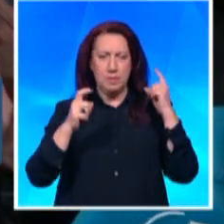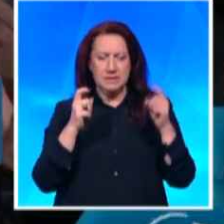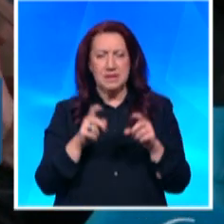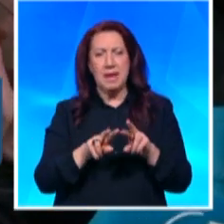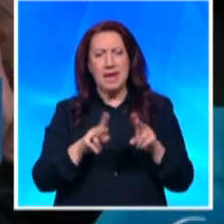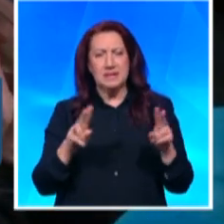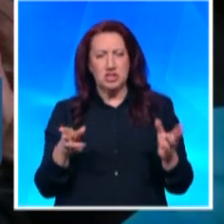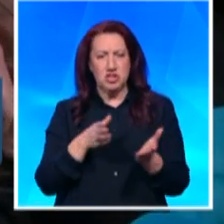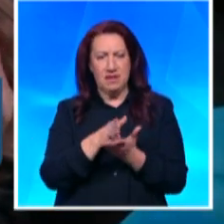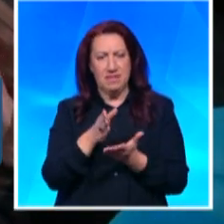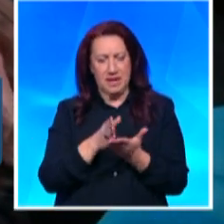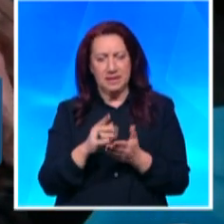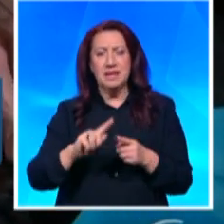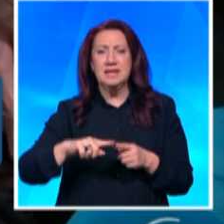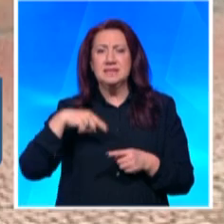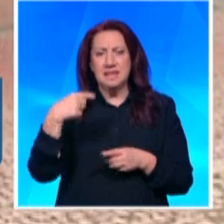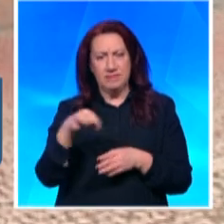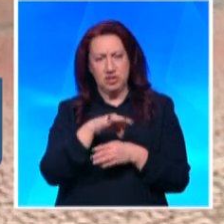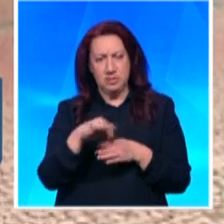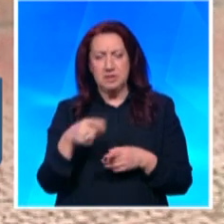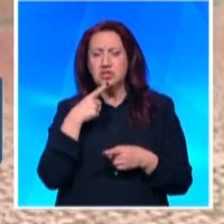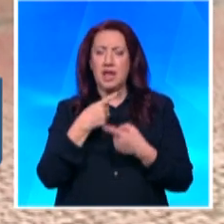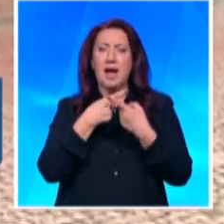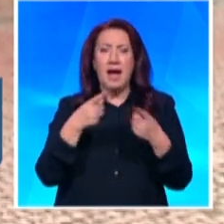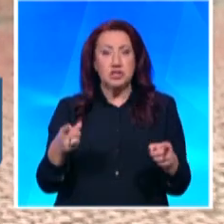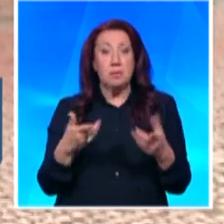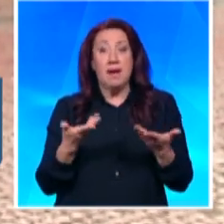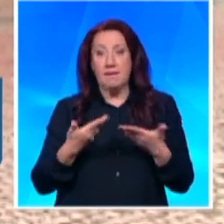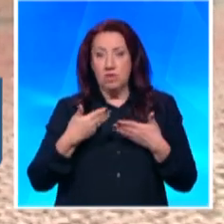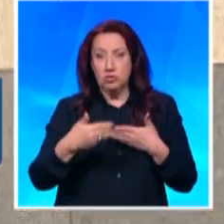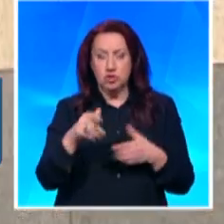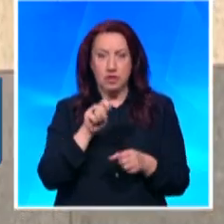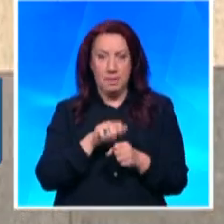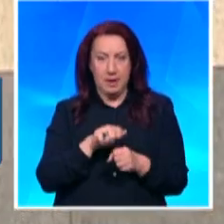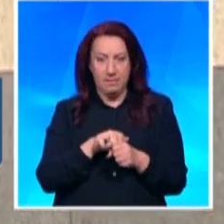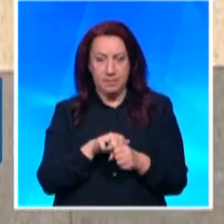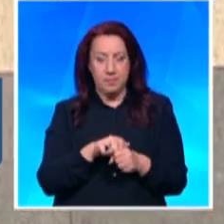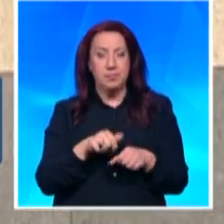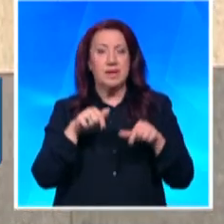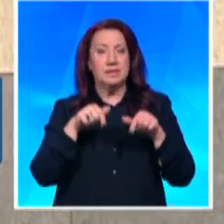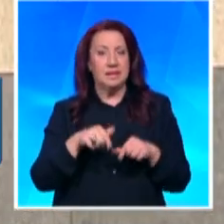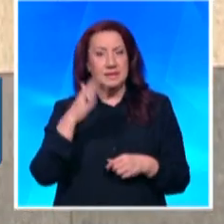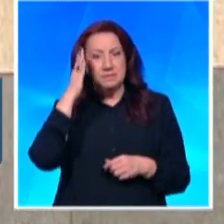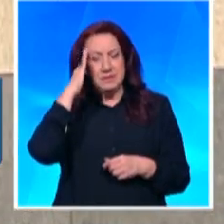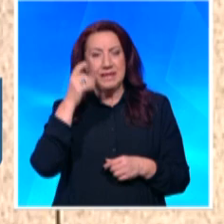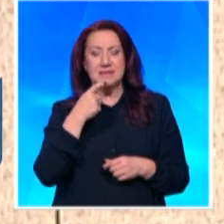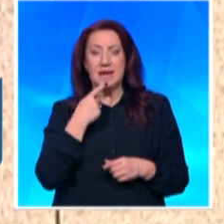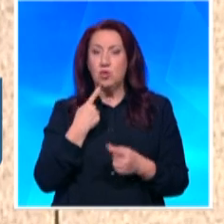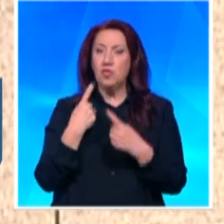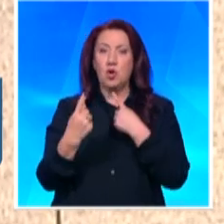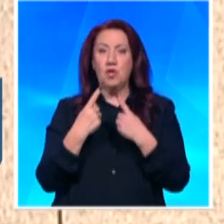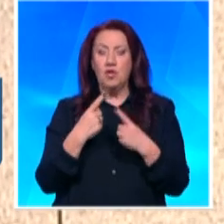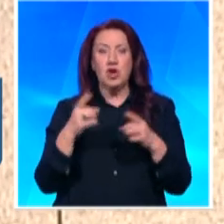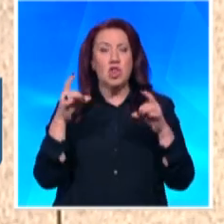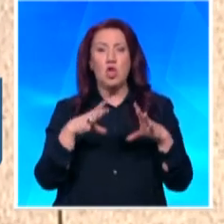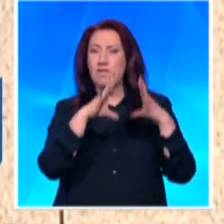другата седмица ще ви информираме с това, което ще направим. Днес министър Зарков е обсъдил с новоназначения посланик на Съединените американски